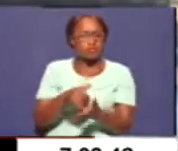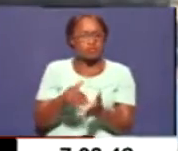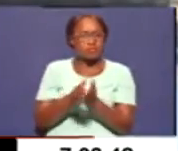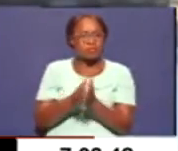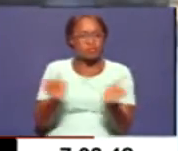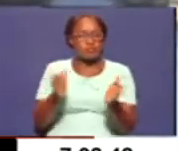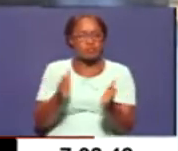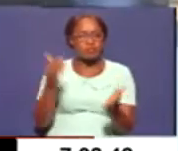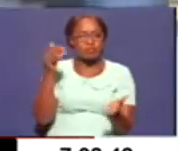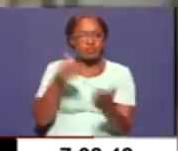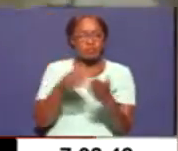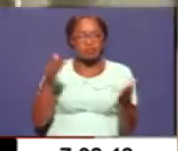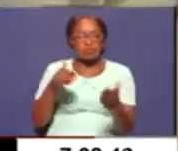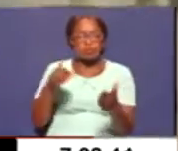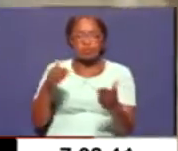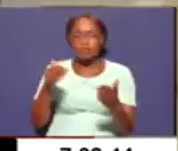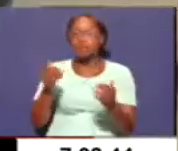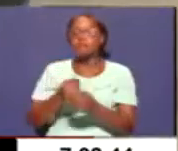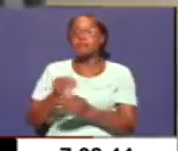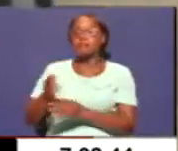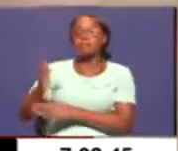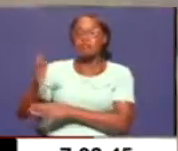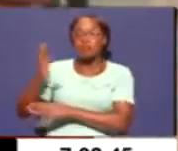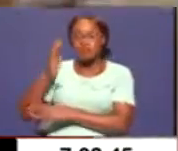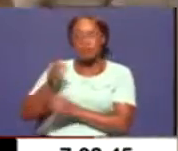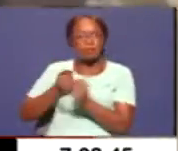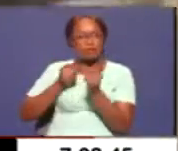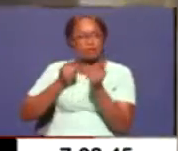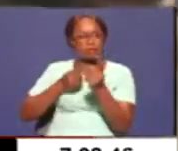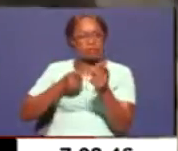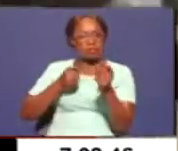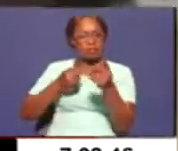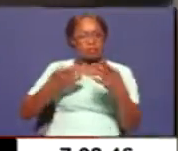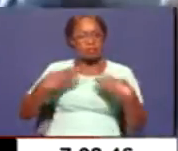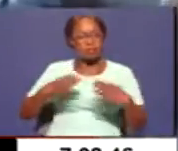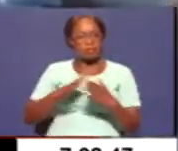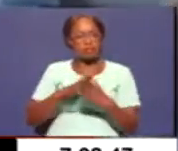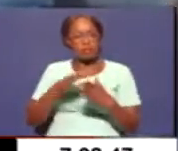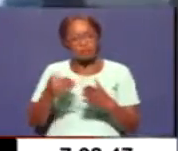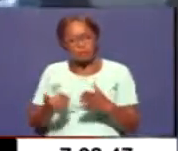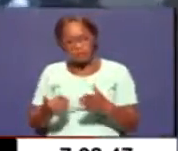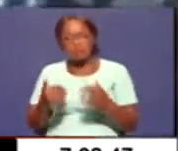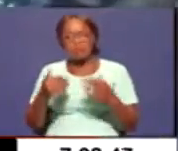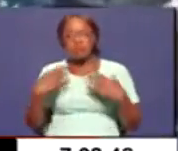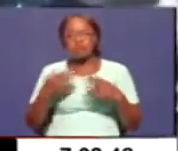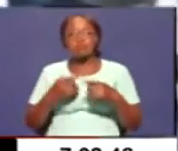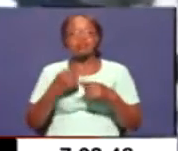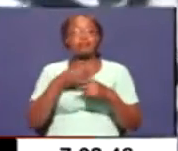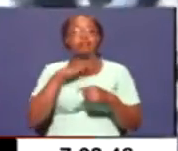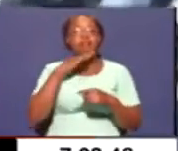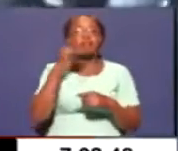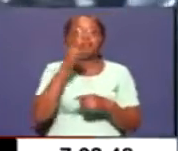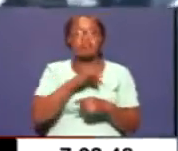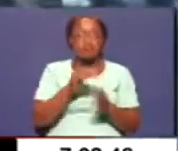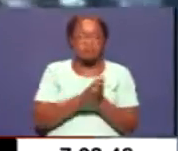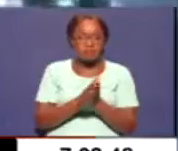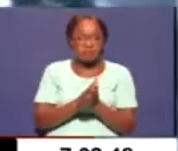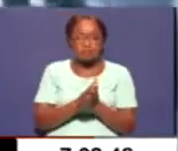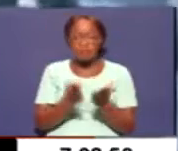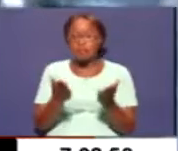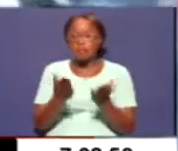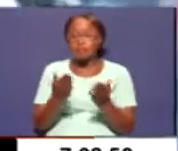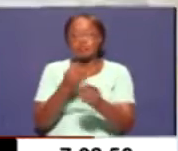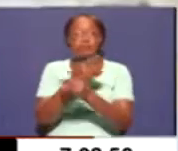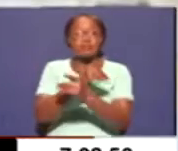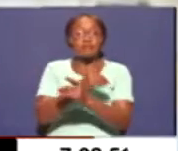usalama. Wanajeshi hao wanasemekana kufitulia risasi raia na watu kadhaa wameripotiwa kuuawa. Jemedari Abdel Fattah Burhan alitetea mapinduzi